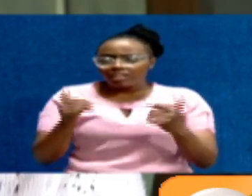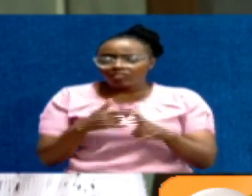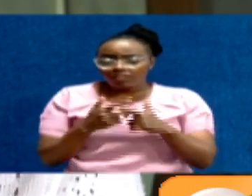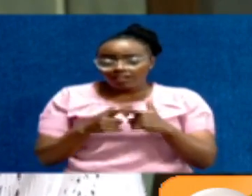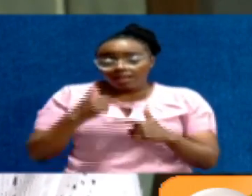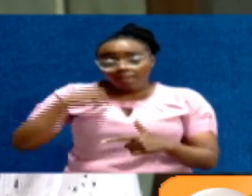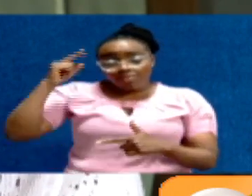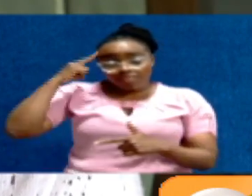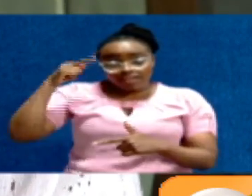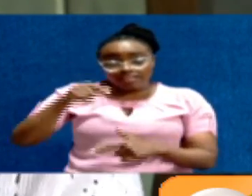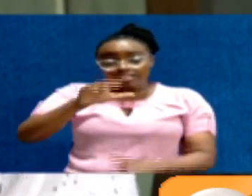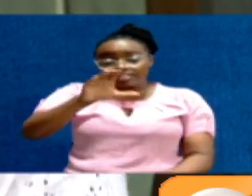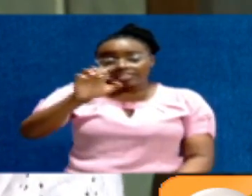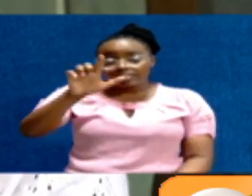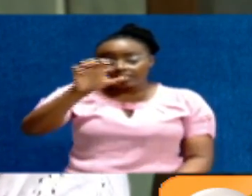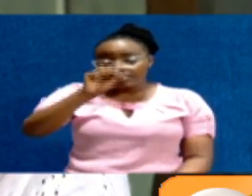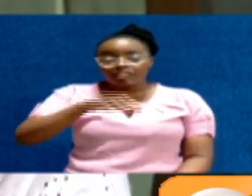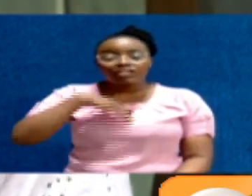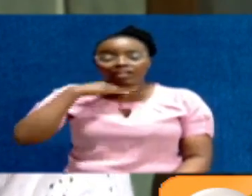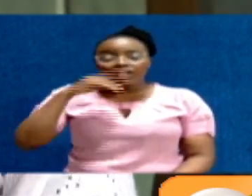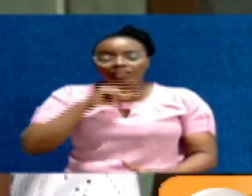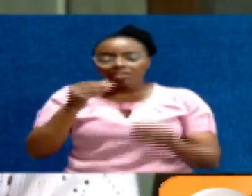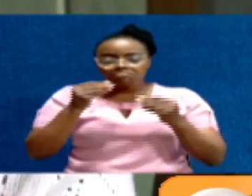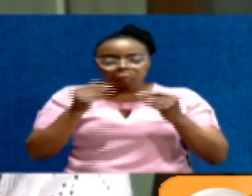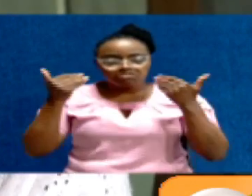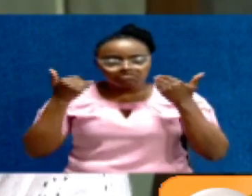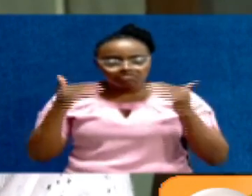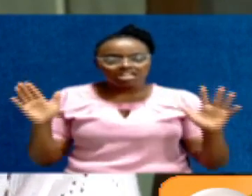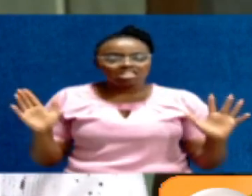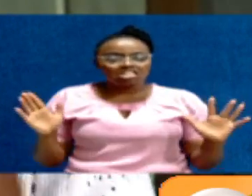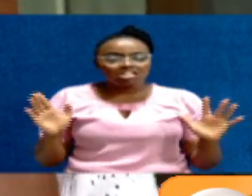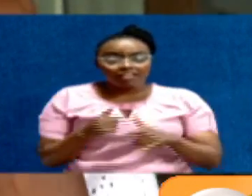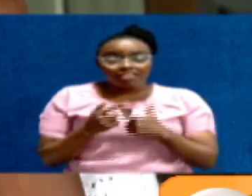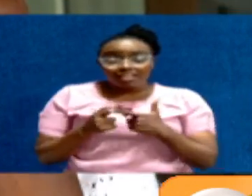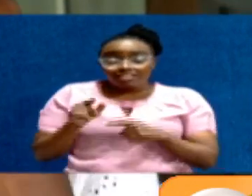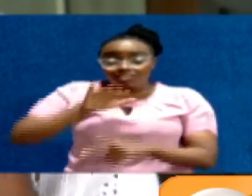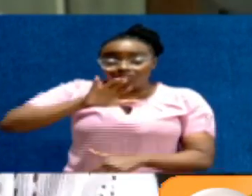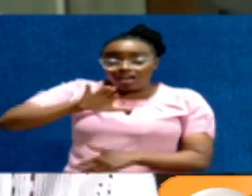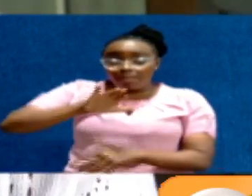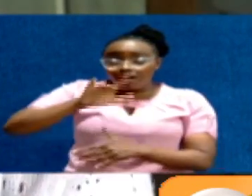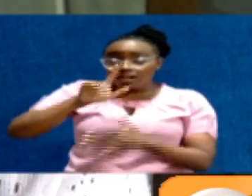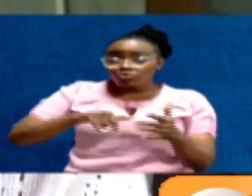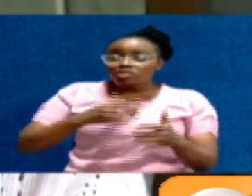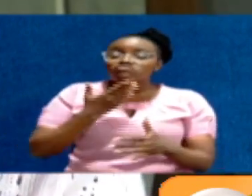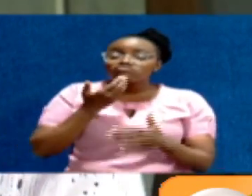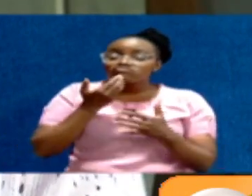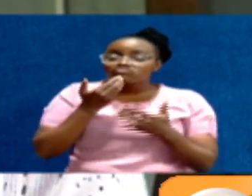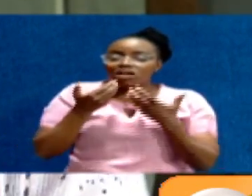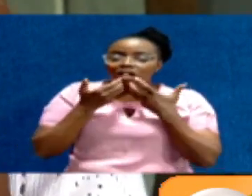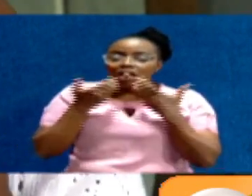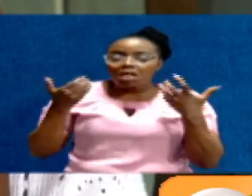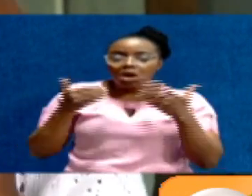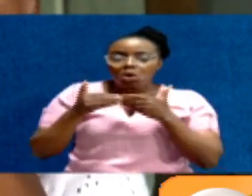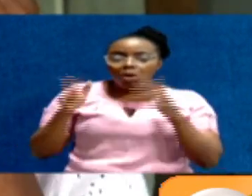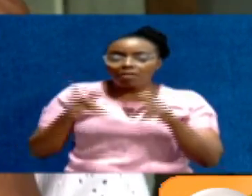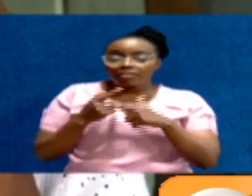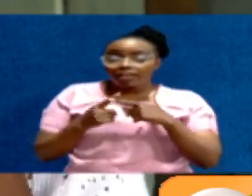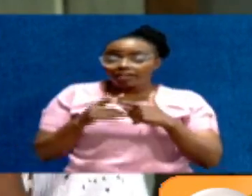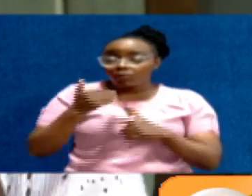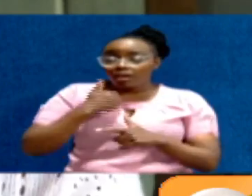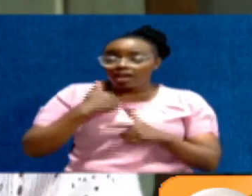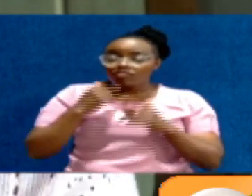Sasa nafikiri hizo cells ilikufa ikamalizika ikaosa. Sasa ikabaki tu hapa iko wazi. Kashikwa